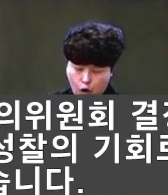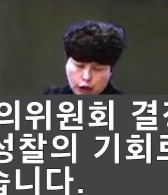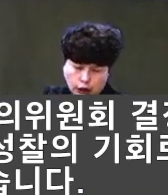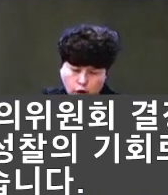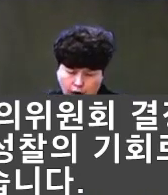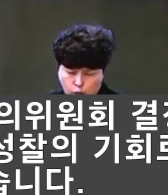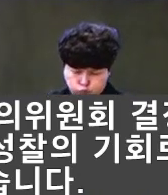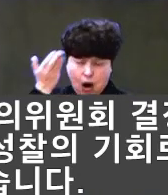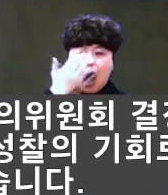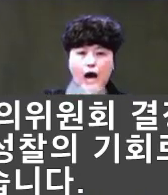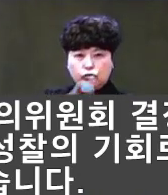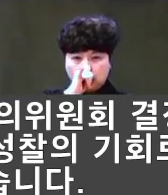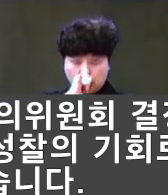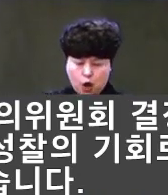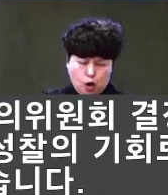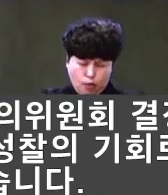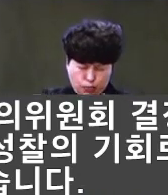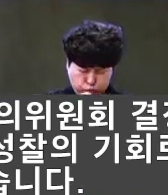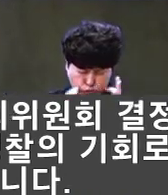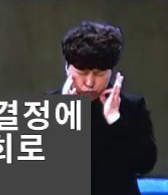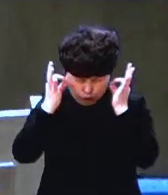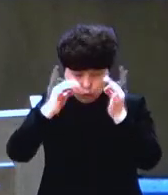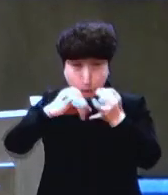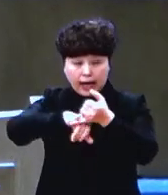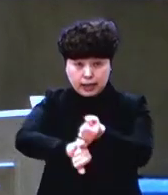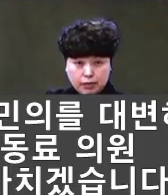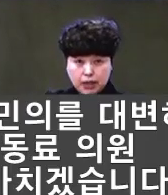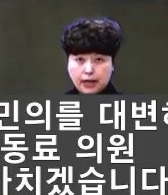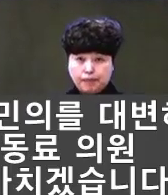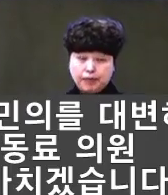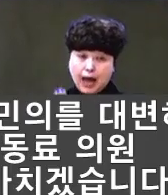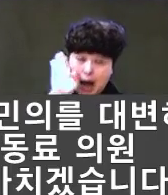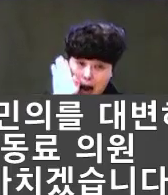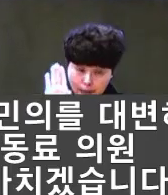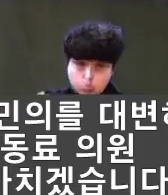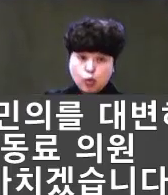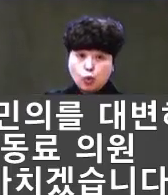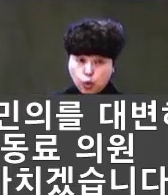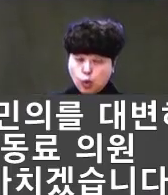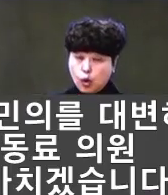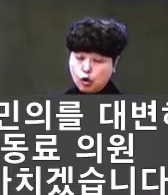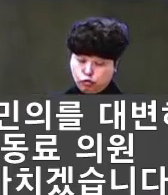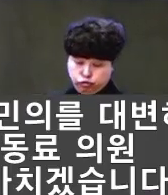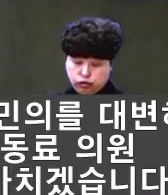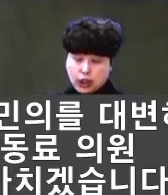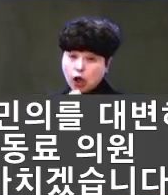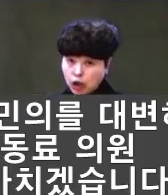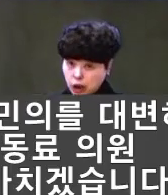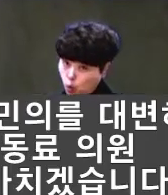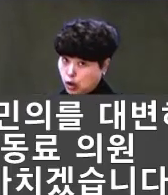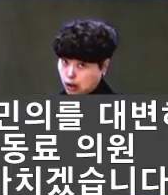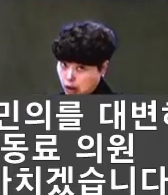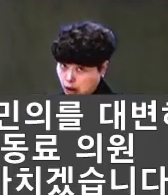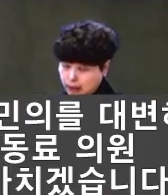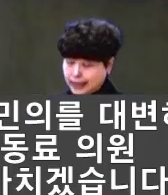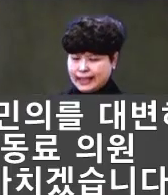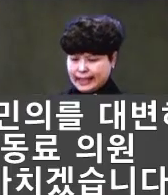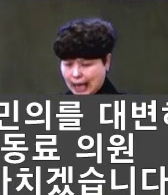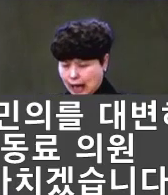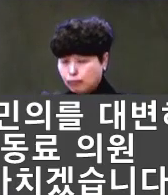있도록 최선을 다하겠습니다. 앞으로도 우리 경기도의회가 사람